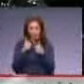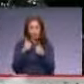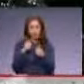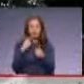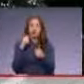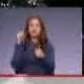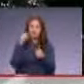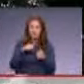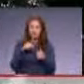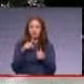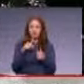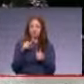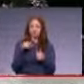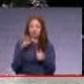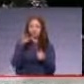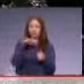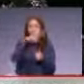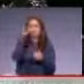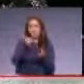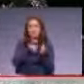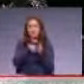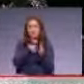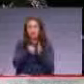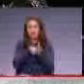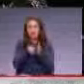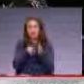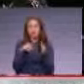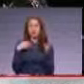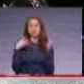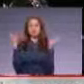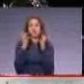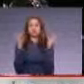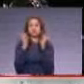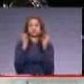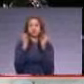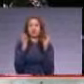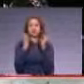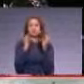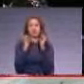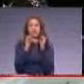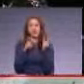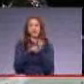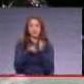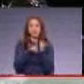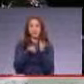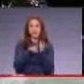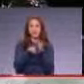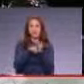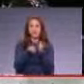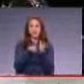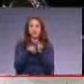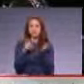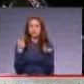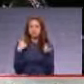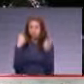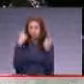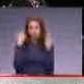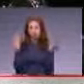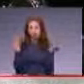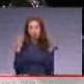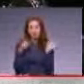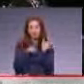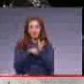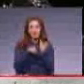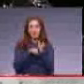ناديه كان في وقيعه على طول بيني وبينها، وانا قعدت فتره مش عارفه ايه السبب،